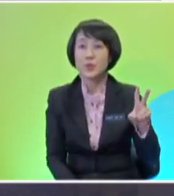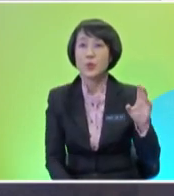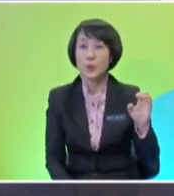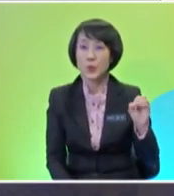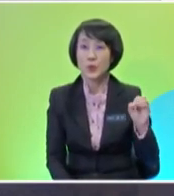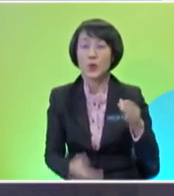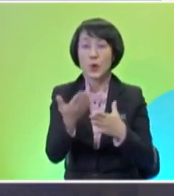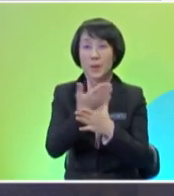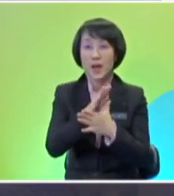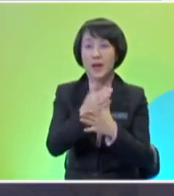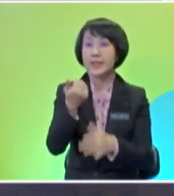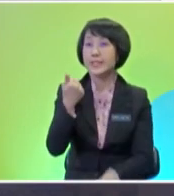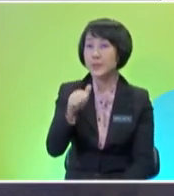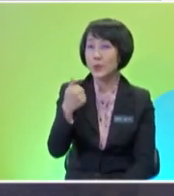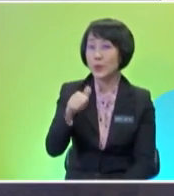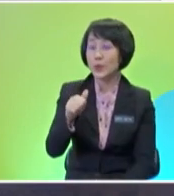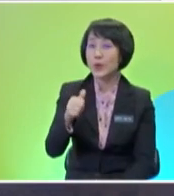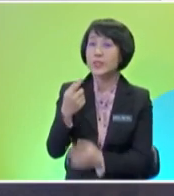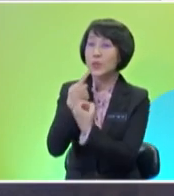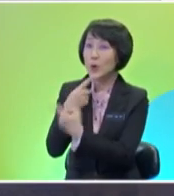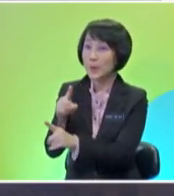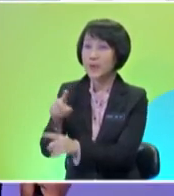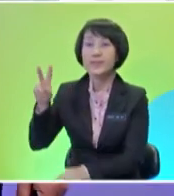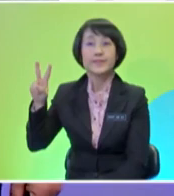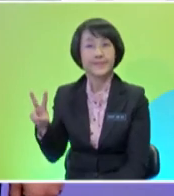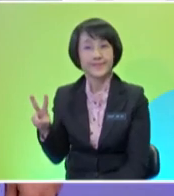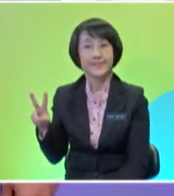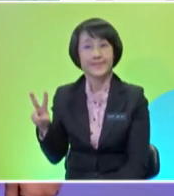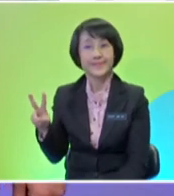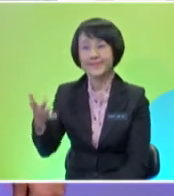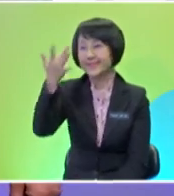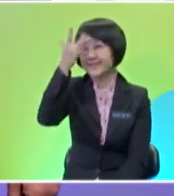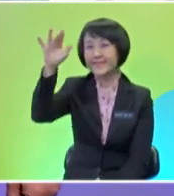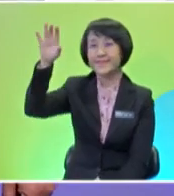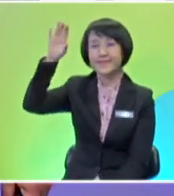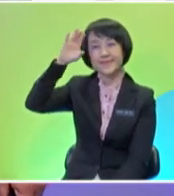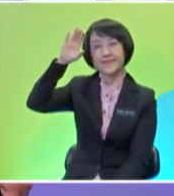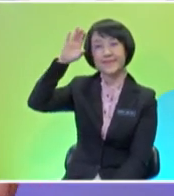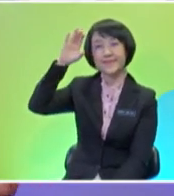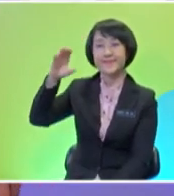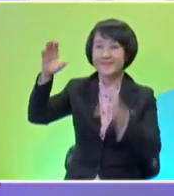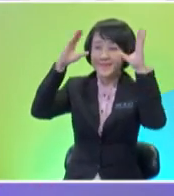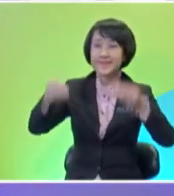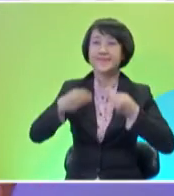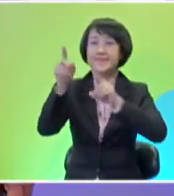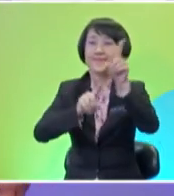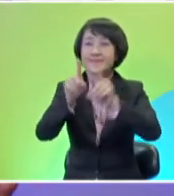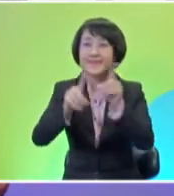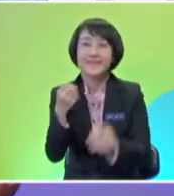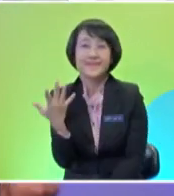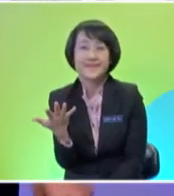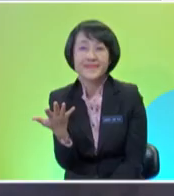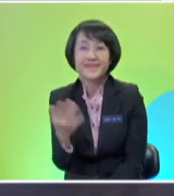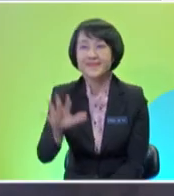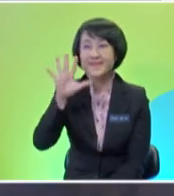bagi dengan 10 jawabannya adalah 2 pandai krisis gue boleh Bagi bintang nih kayak Kris Yes berapa bintang di sana